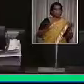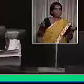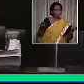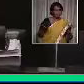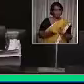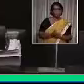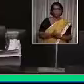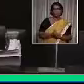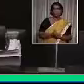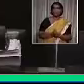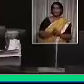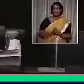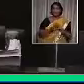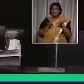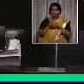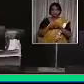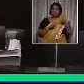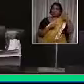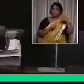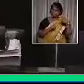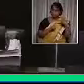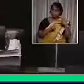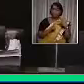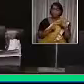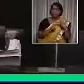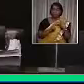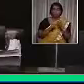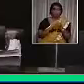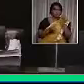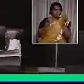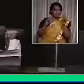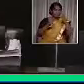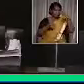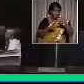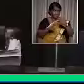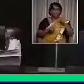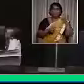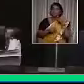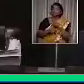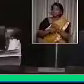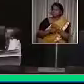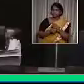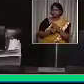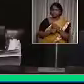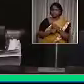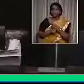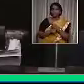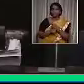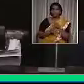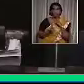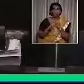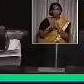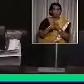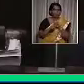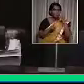இரண்டாவது வருட பூர்த்தியிலே அன்றாவது புறத்திலே பேசுகின்ற பொழுது ஏதோ பெரிய விடுதலை பெற்றது, அதாவது கூரகல ஜெயிலானியையும் பொத்துவிலே